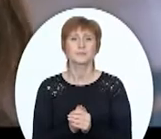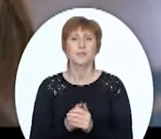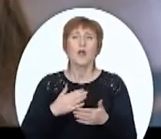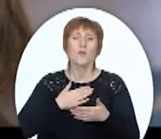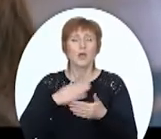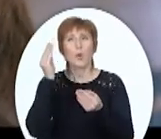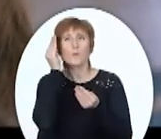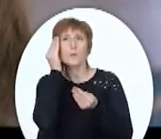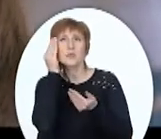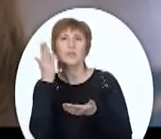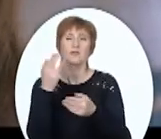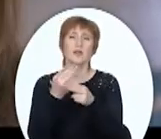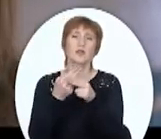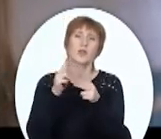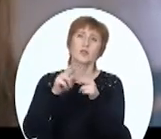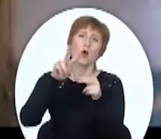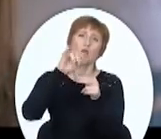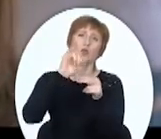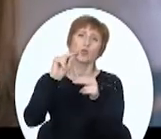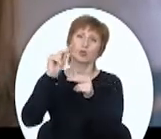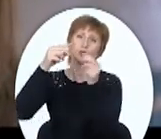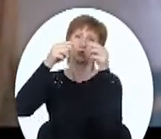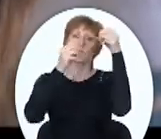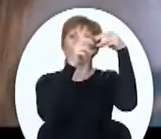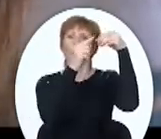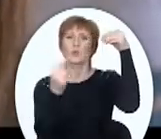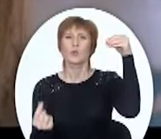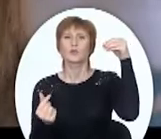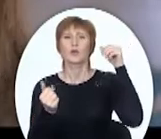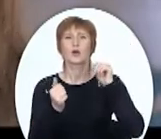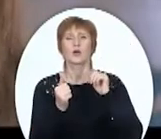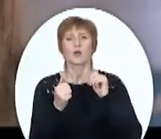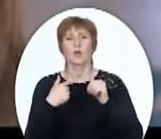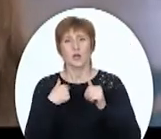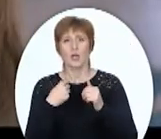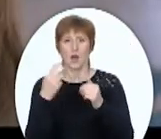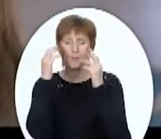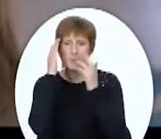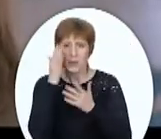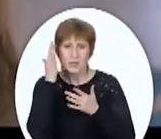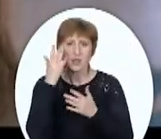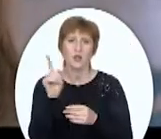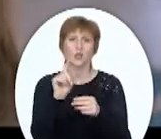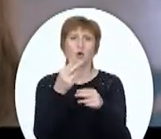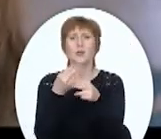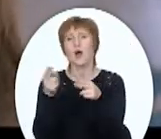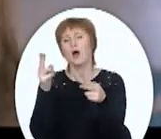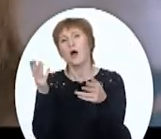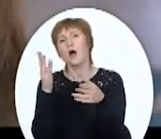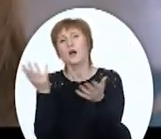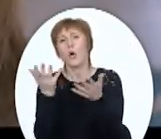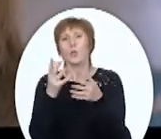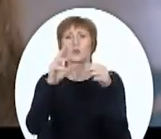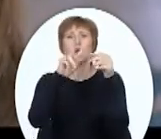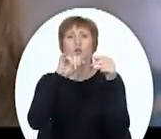Но в моем представлении это какой-то луч. Вот я реально вот представляю, что это какой-то луч. Не существо